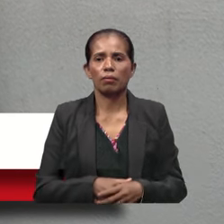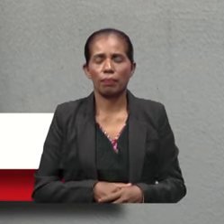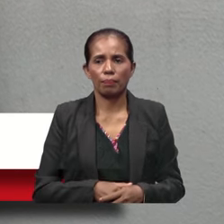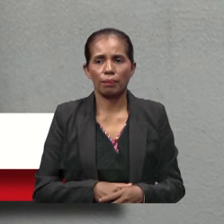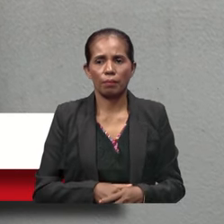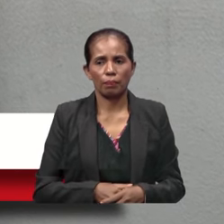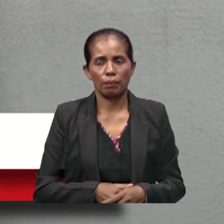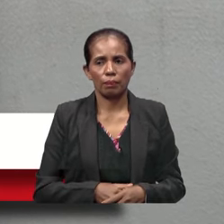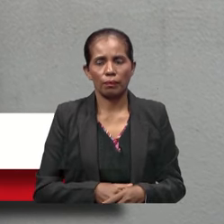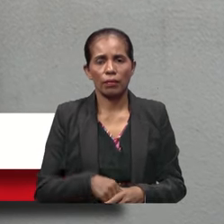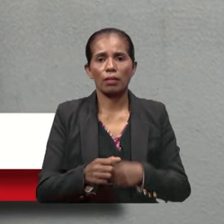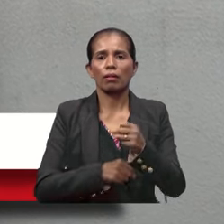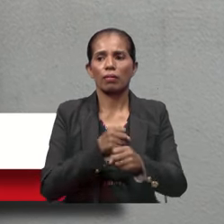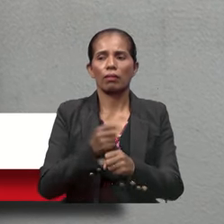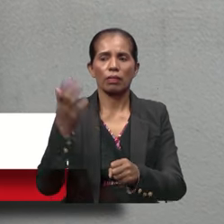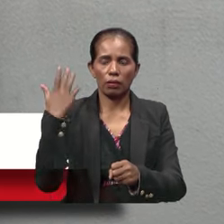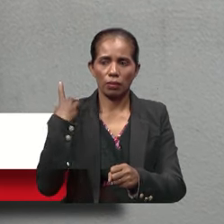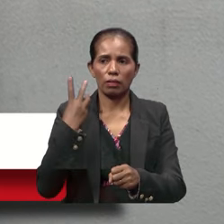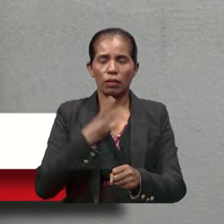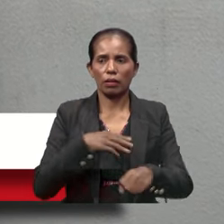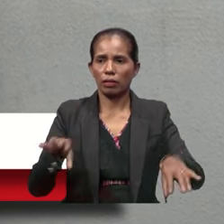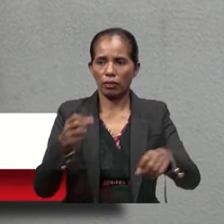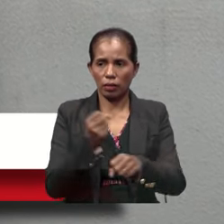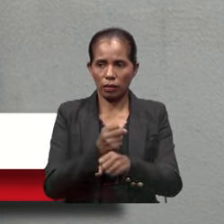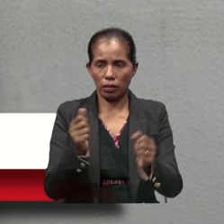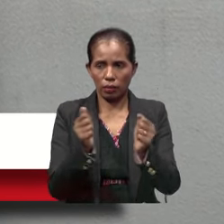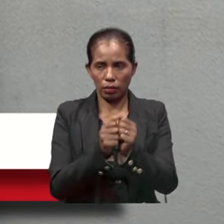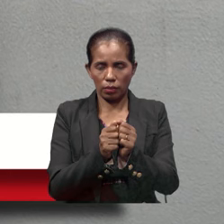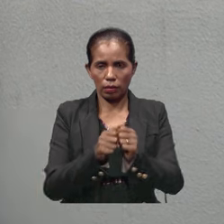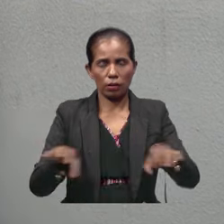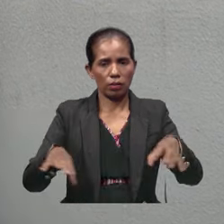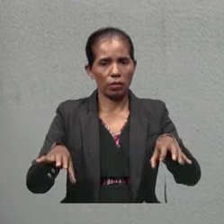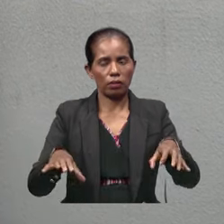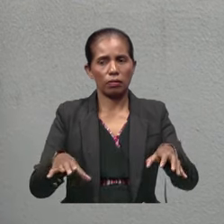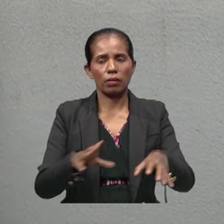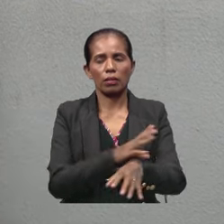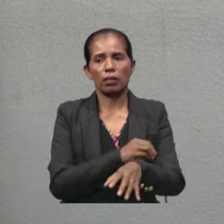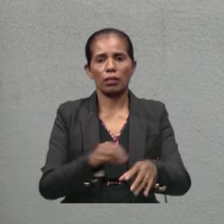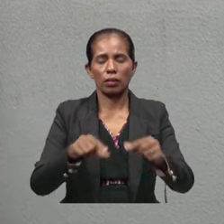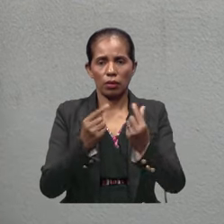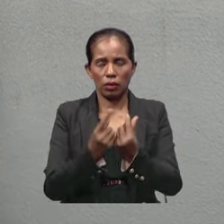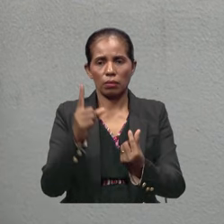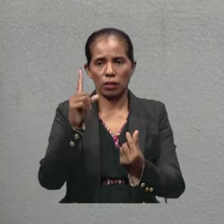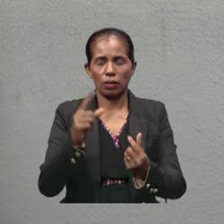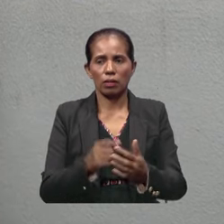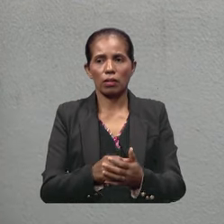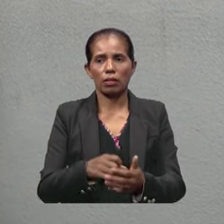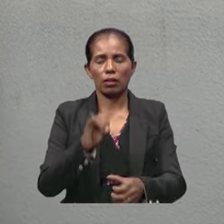a Tina Mkutu, e te reforça você, e não contratar você. E a equipe aí, e a